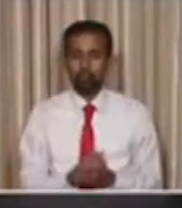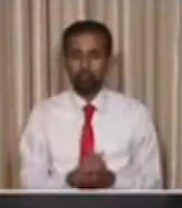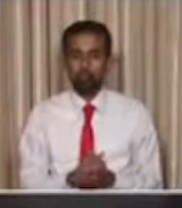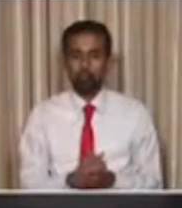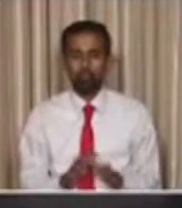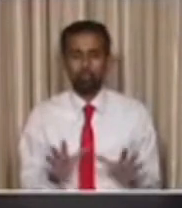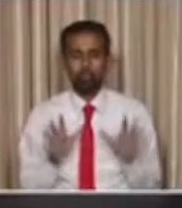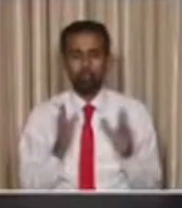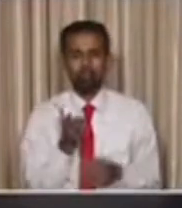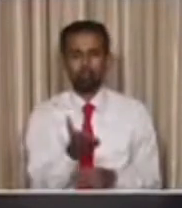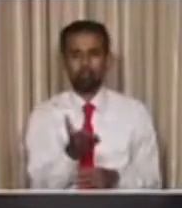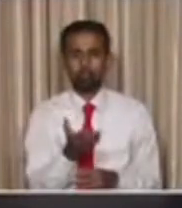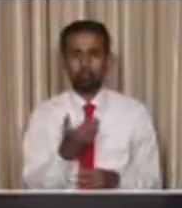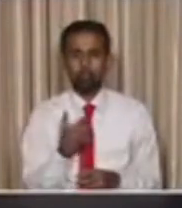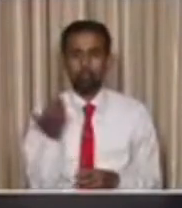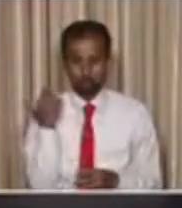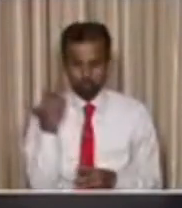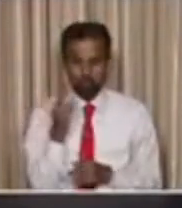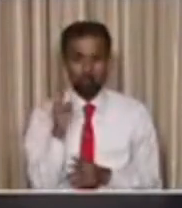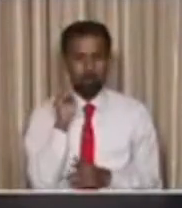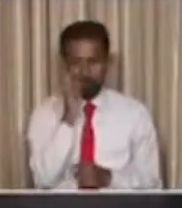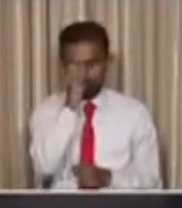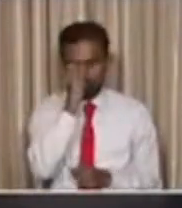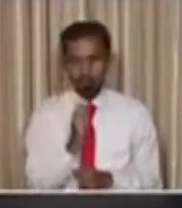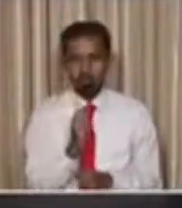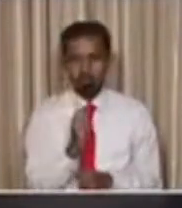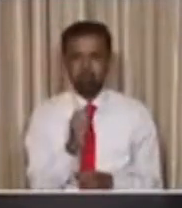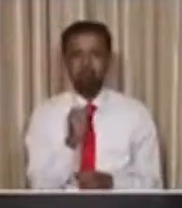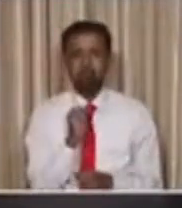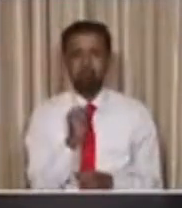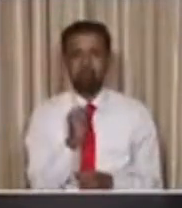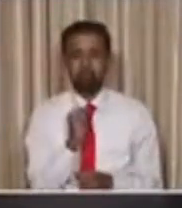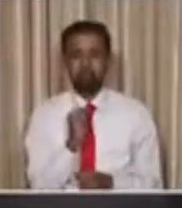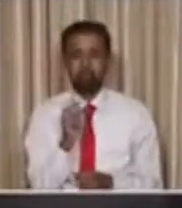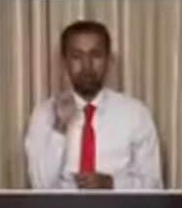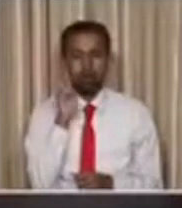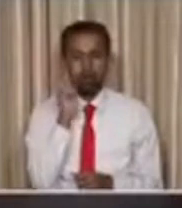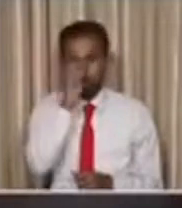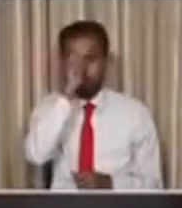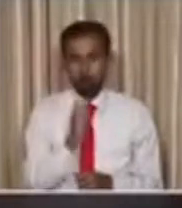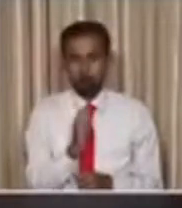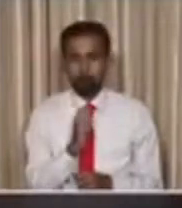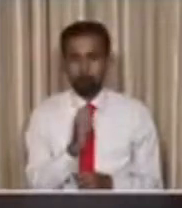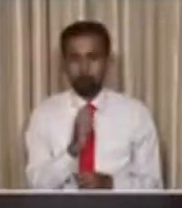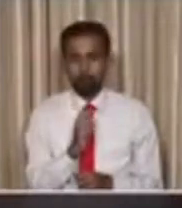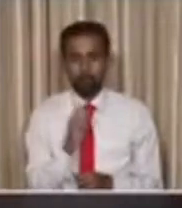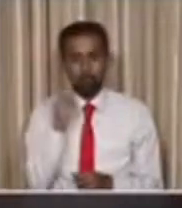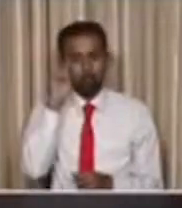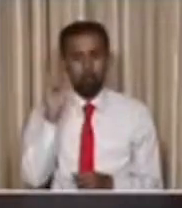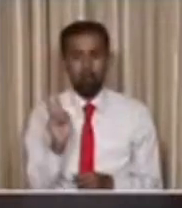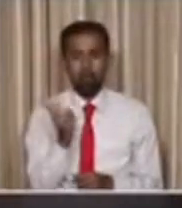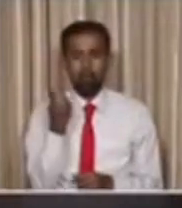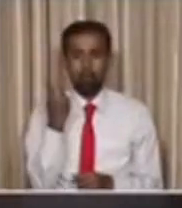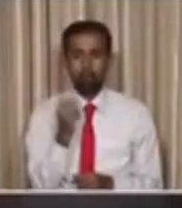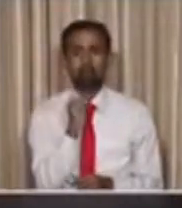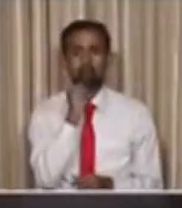මේ මොකද්ද මේ වෙලා තියෙන්නේ මේ අපේ හිටපු රනිල් වික්‍රමසිංහ මහත්තයාද කොහොමද මේ ඒ රනිල් වික්‍රමසිංහ මහත්තයාට ගෝත්‍රික අදහස් ආවේ කියන එක අපිට